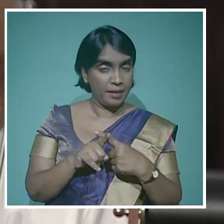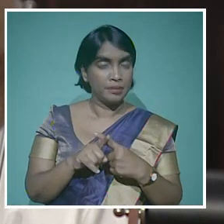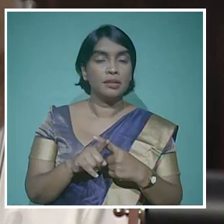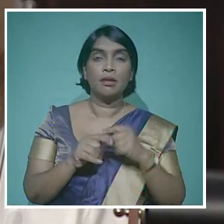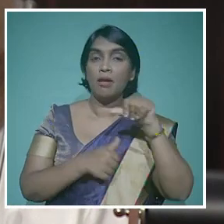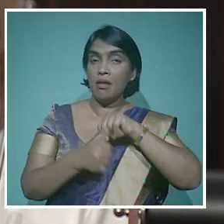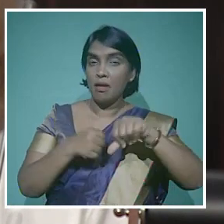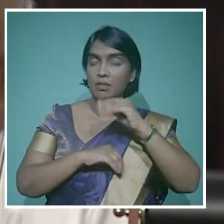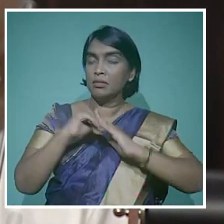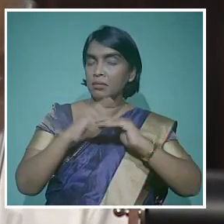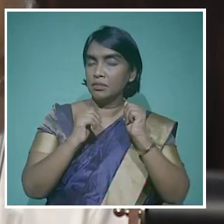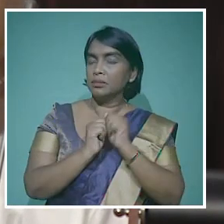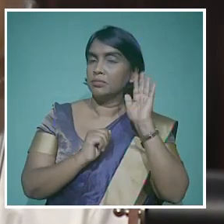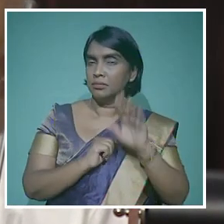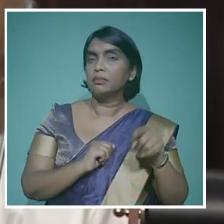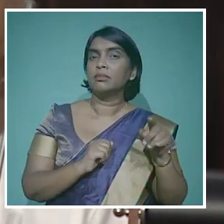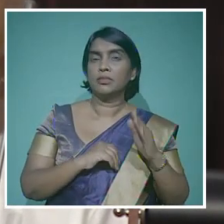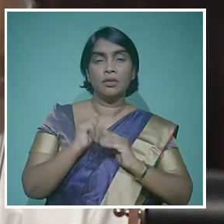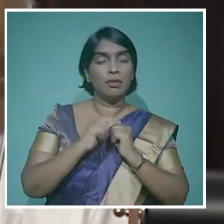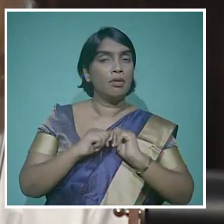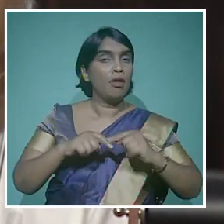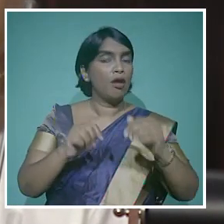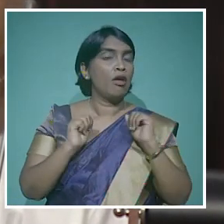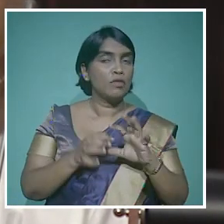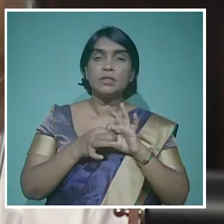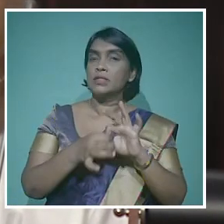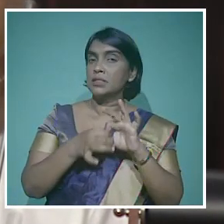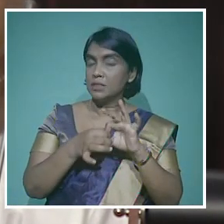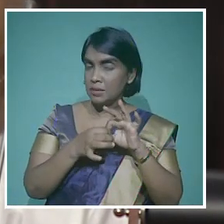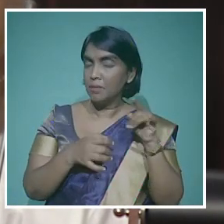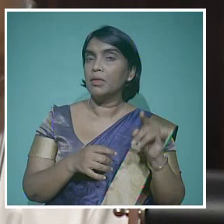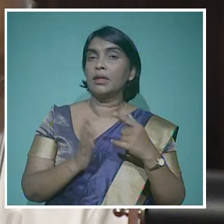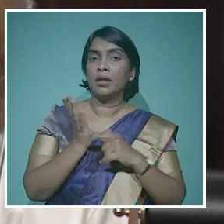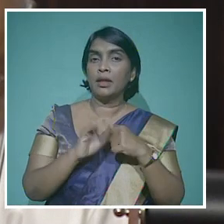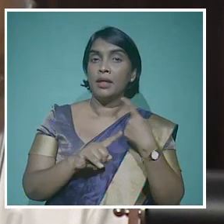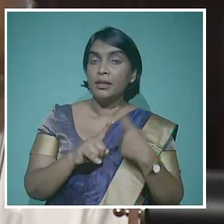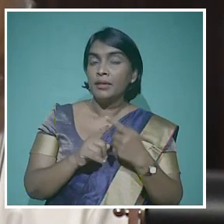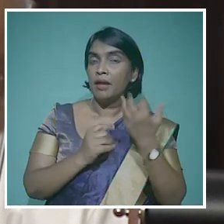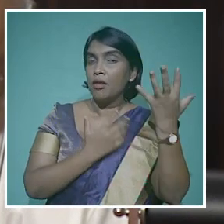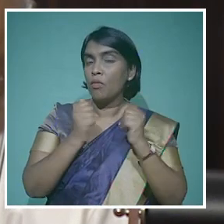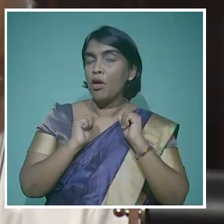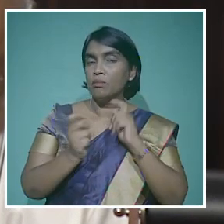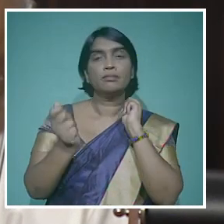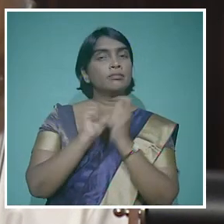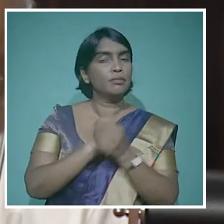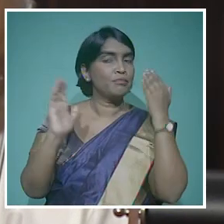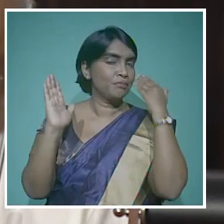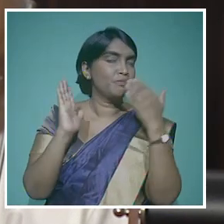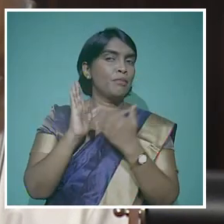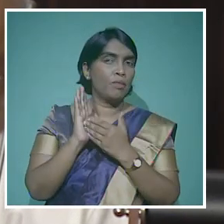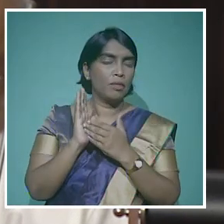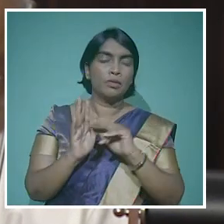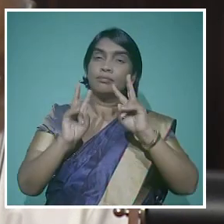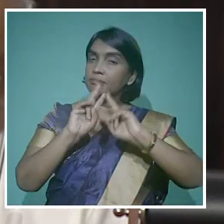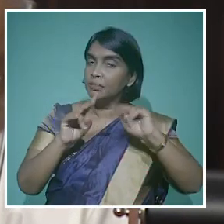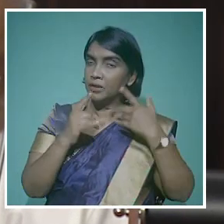ආයතන ක්‍රමවේදයන් යනාදී ක්‍රියාකාරීත්ව සම්බන්ධීකරණය සහ බදු සිදු කළ යුතු වෙනස්කම් පිළිබඳ